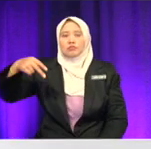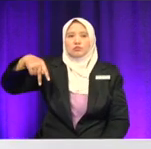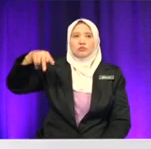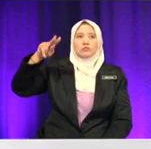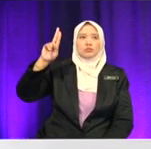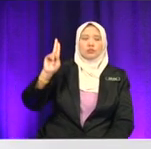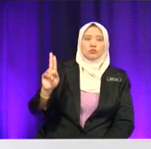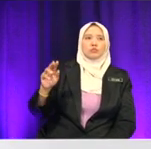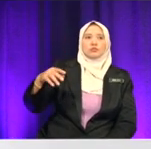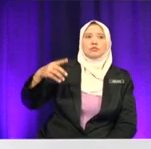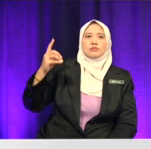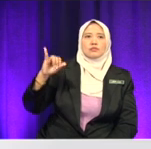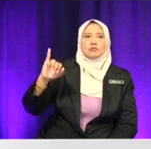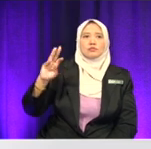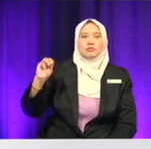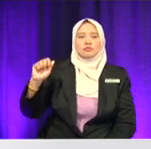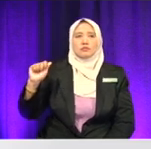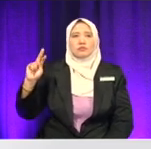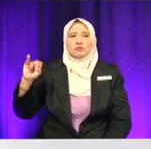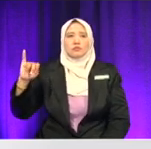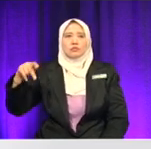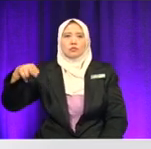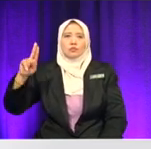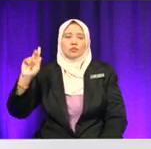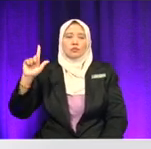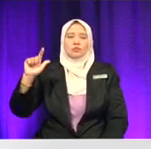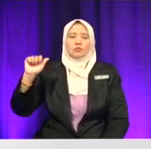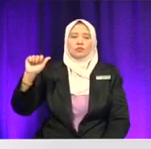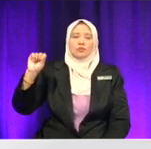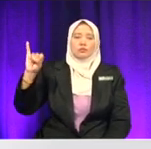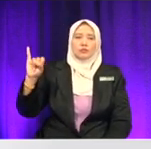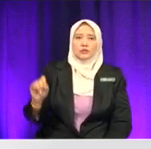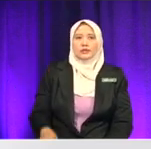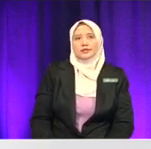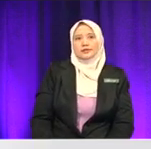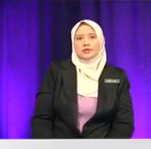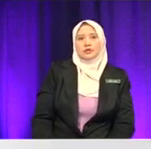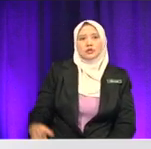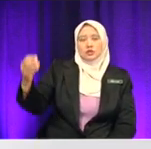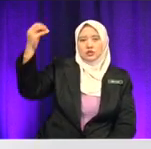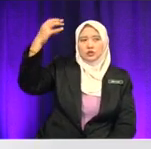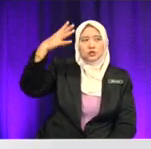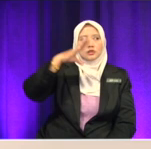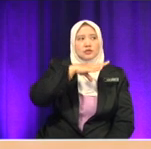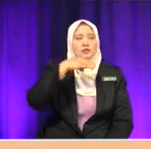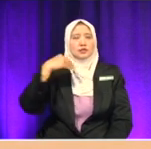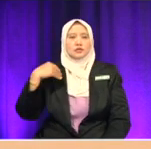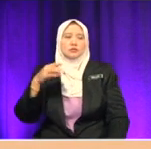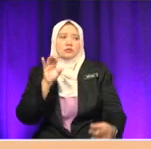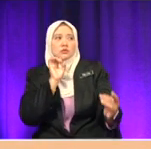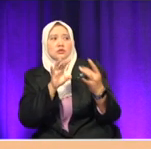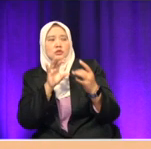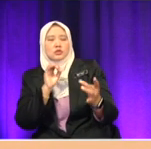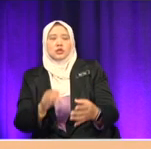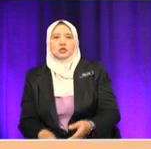dimanipulasikan adalah kehadiran cahaya, manakala pemboleh ubah yang bergerak balas adalah keadaan bubur nutrien. Ya, betul. Keadaan bubur